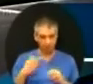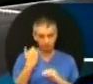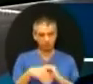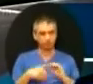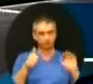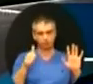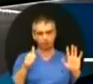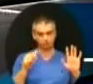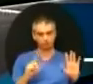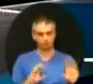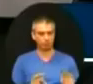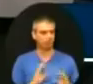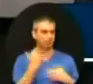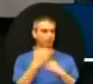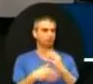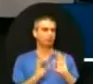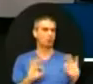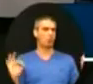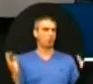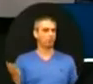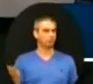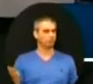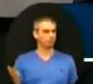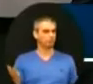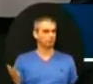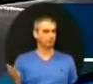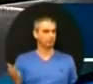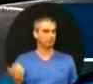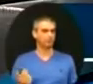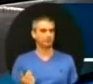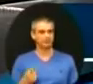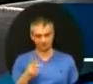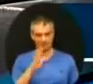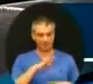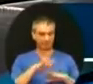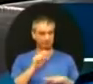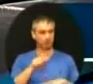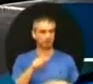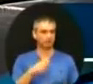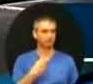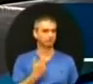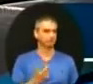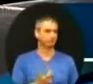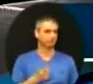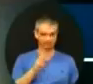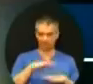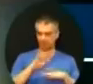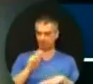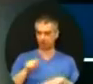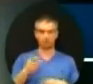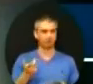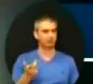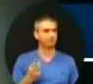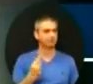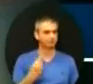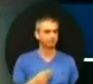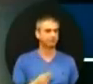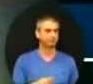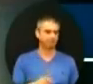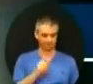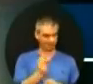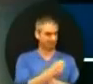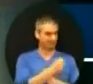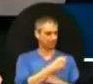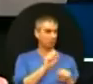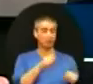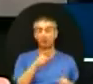זה יהיה 6 ובסוף זה יהיה כלום. נכון, תודה. אבל זה התפקיד של הכנסת. אמסלם, אני מיד מגיע אליך. זה התפקיד של הכנסת. אבל זה גם הזילות של